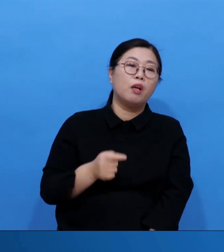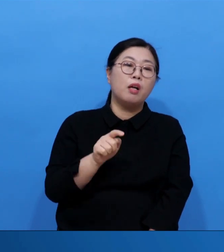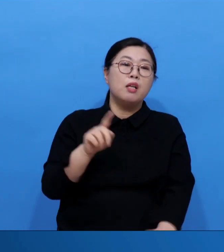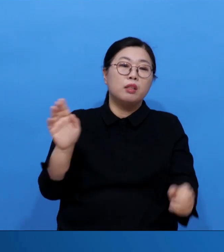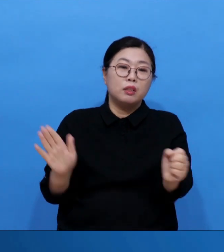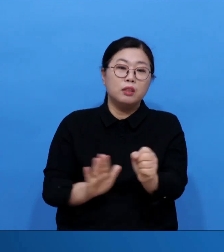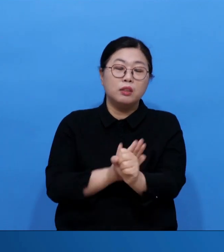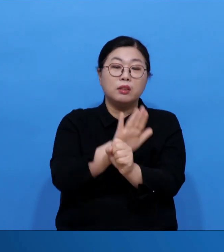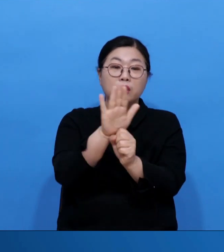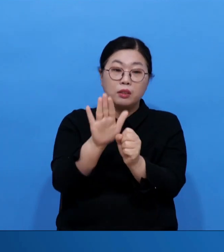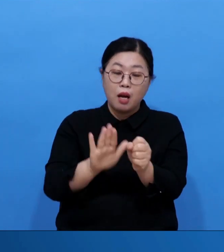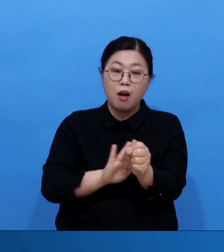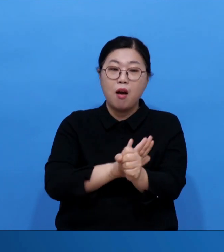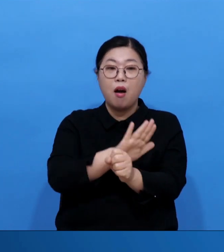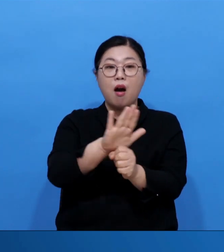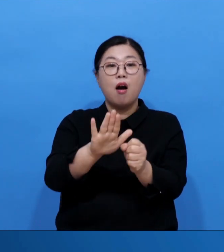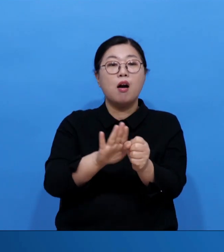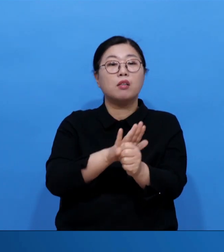물결이 그